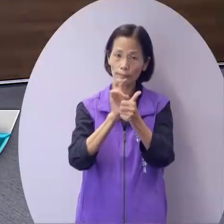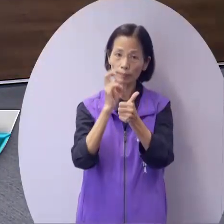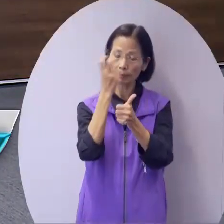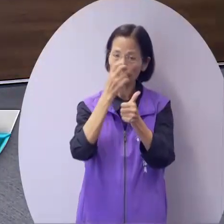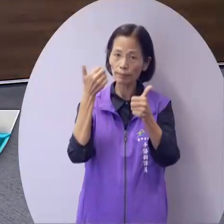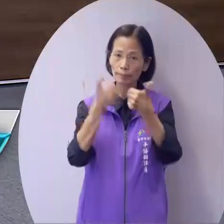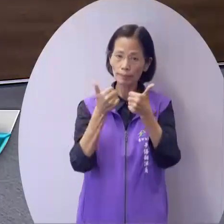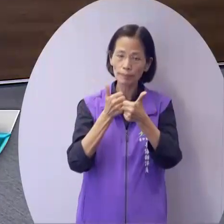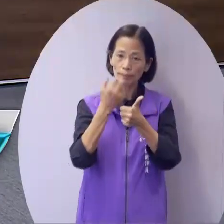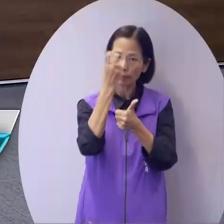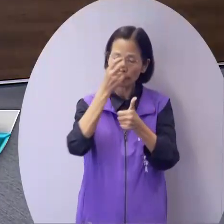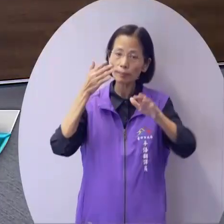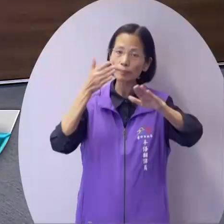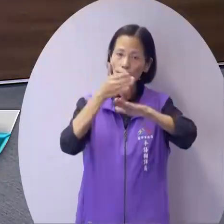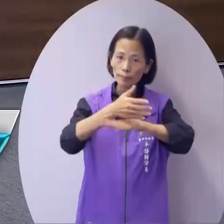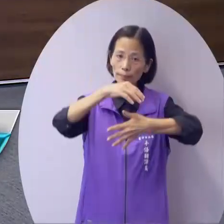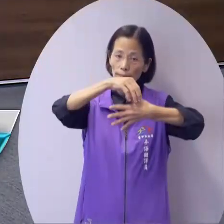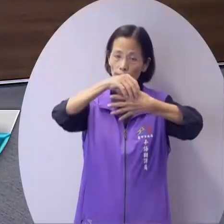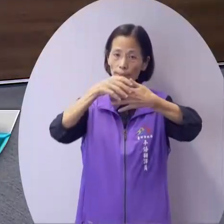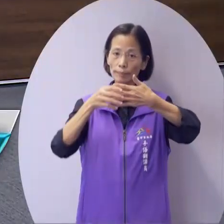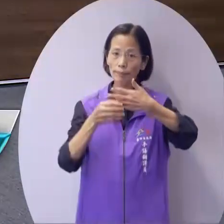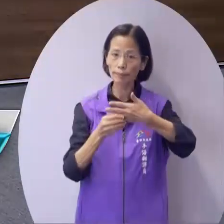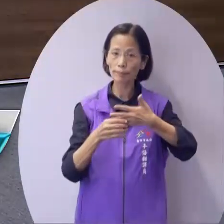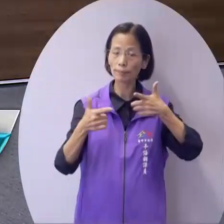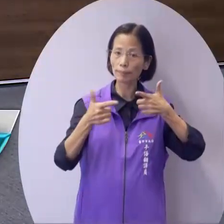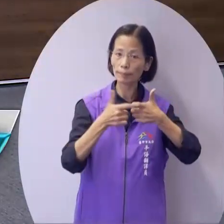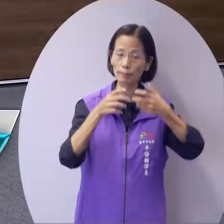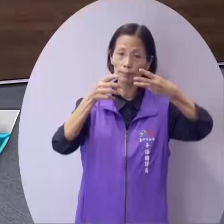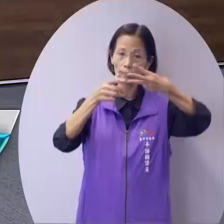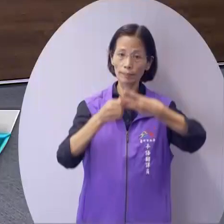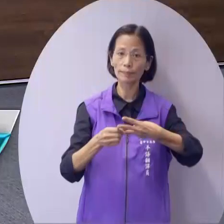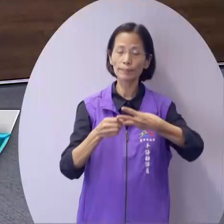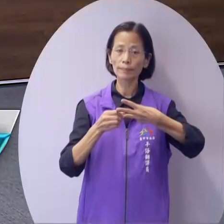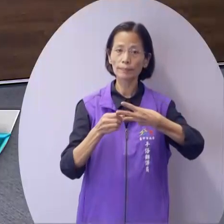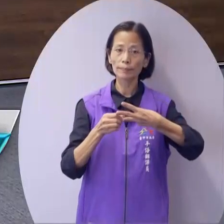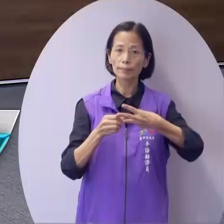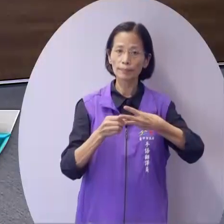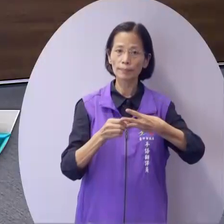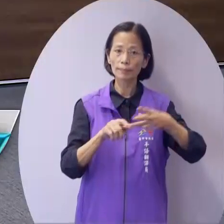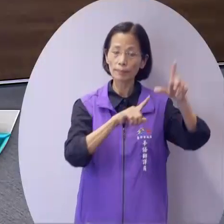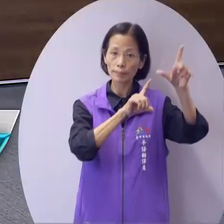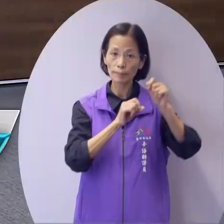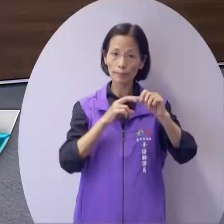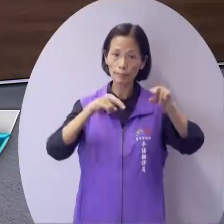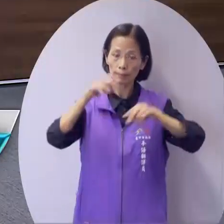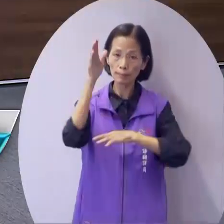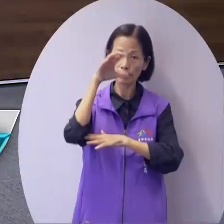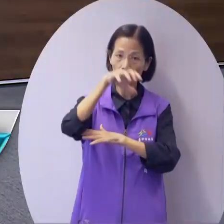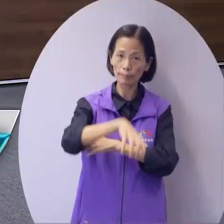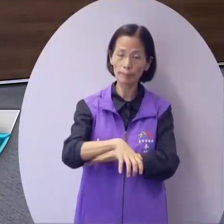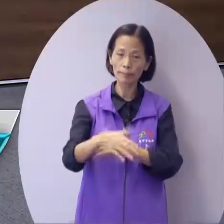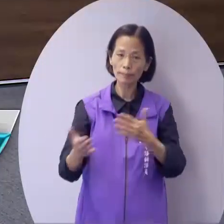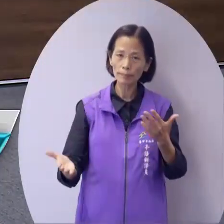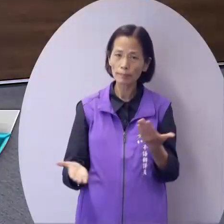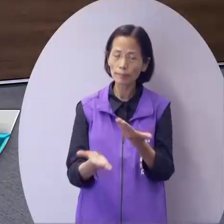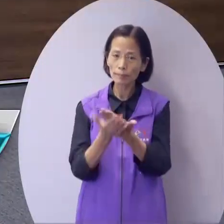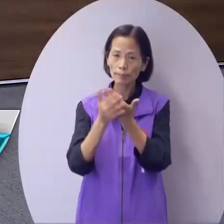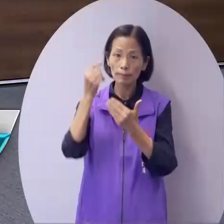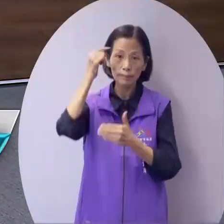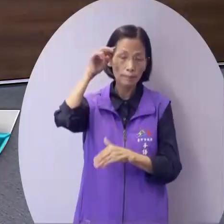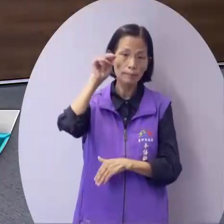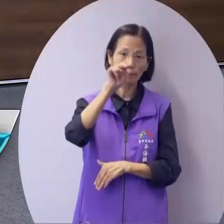关审议通过的条件。第三，参照了行政院之备查的意